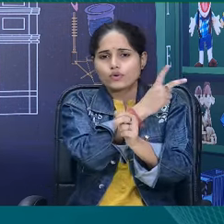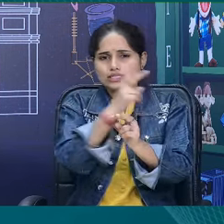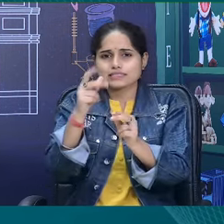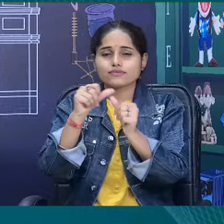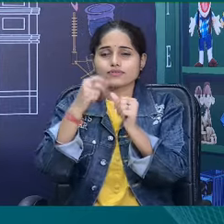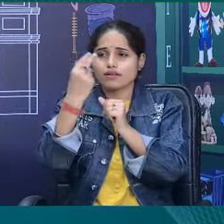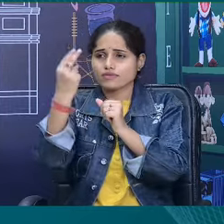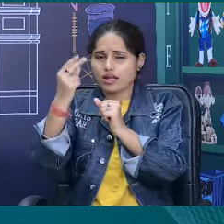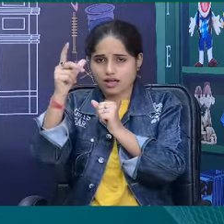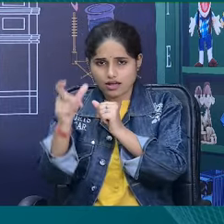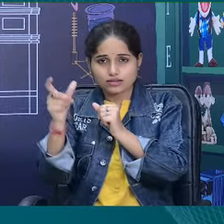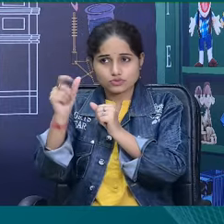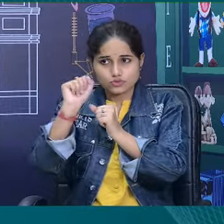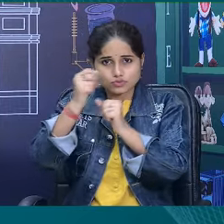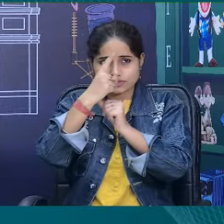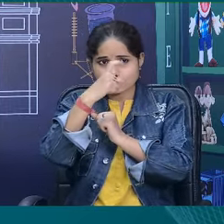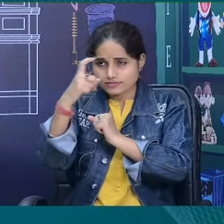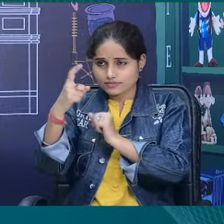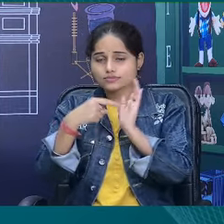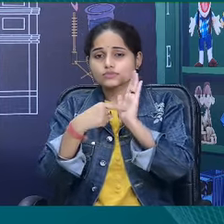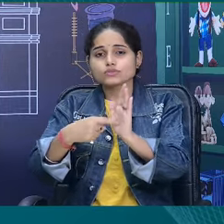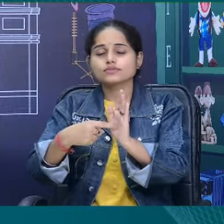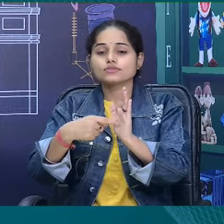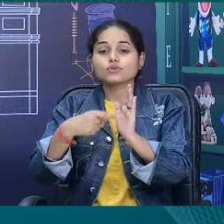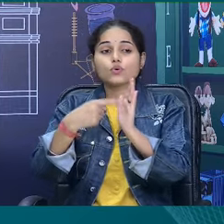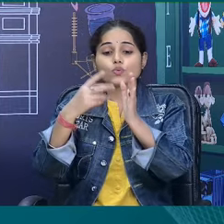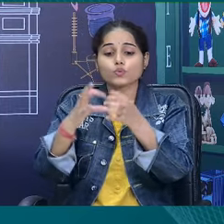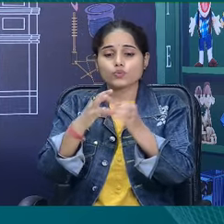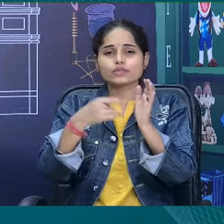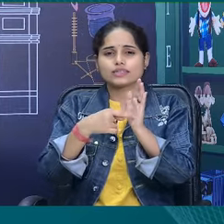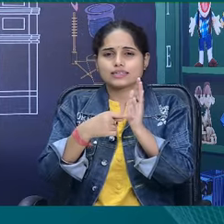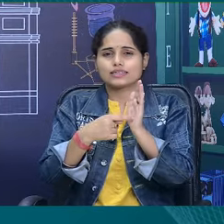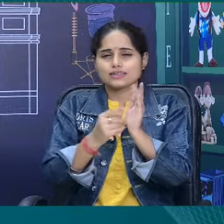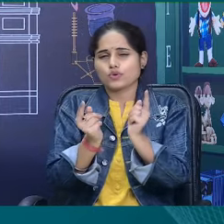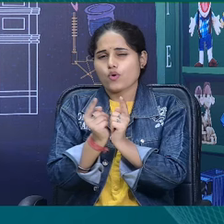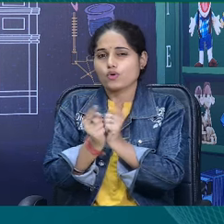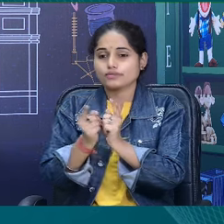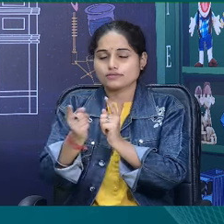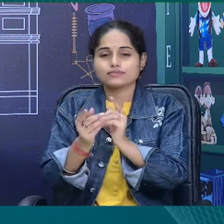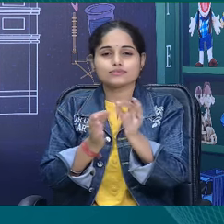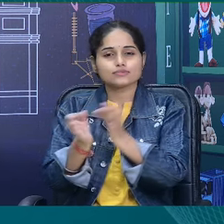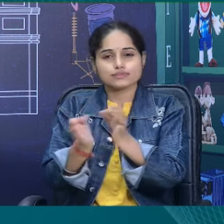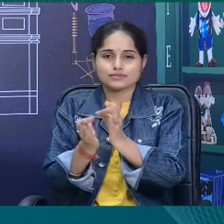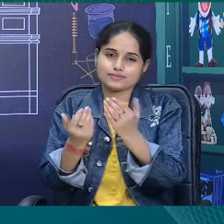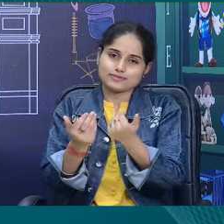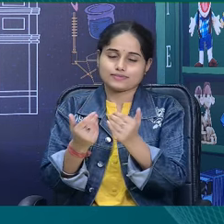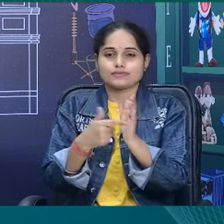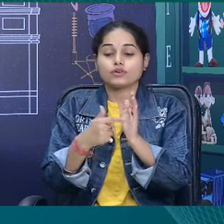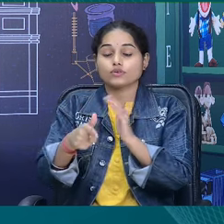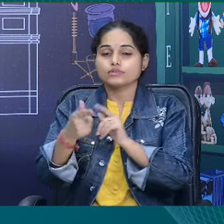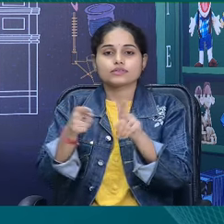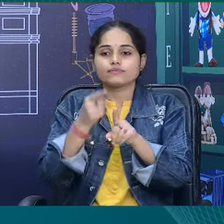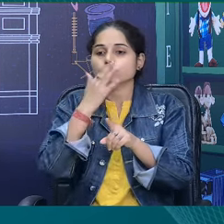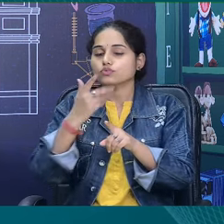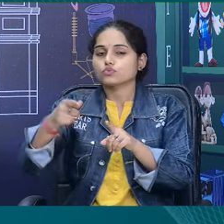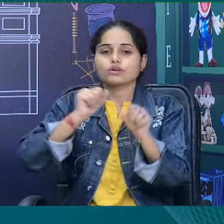को या त चित्रों को प्रदर्शित कर सकते हैं और उनके बारे में डिस्क्रिप्शन दे सकते हैं बिल्कुल सर बिल्कुल कर सकते हैं और बच्चों को भी ये कहा